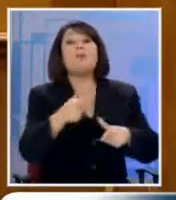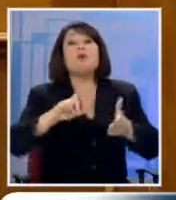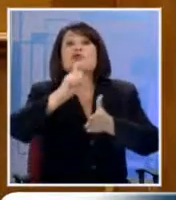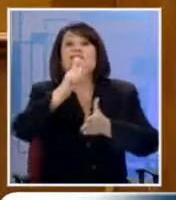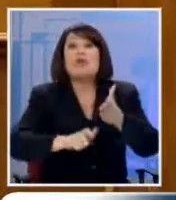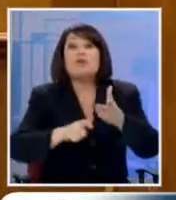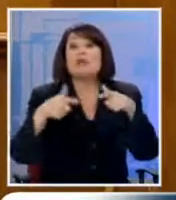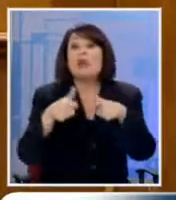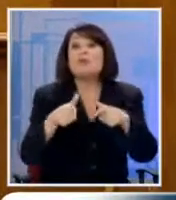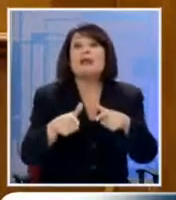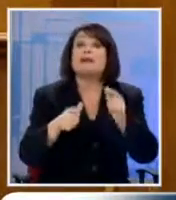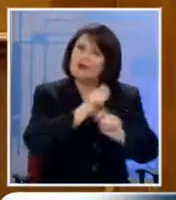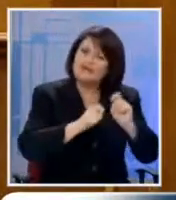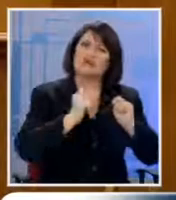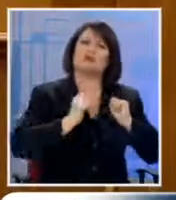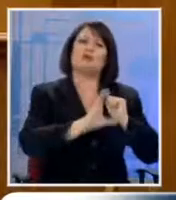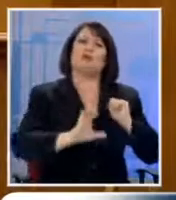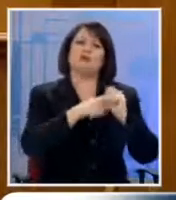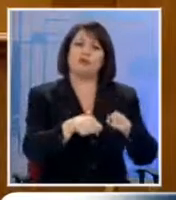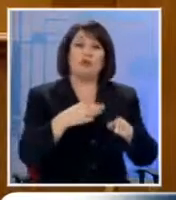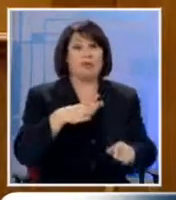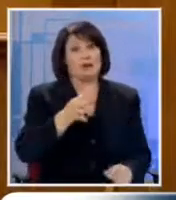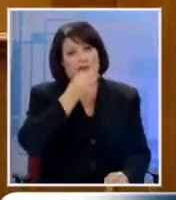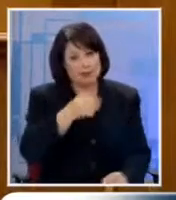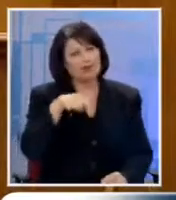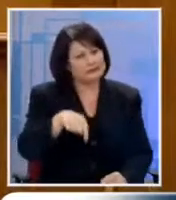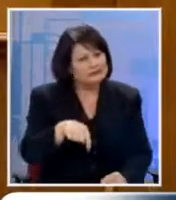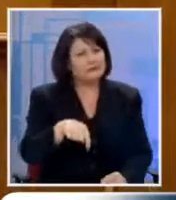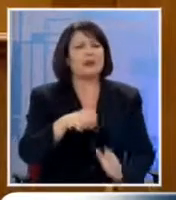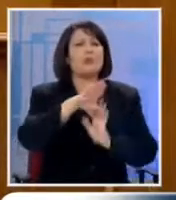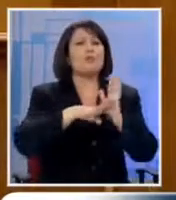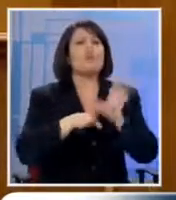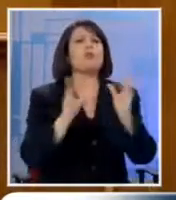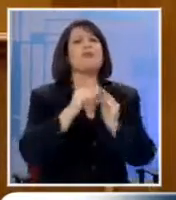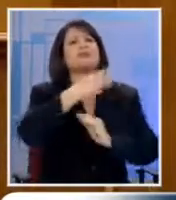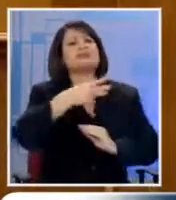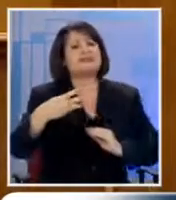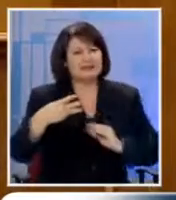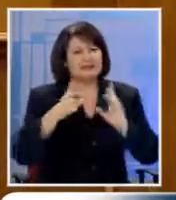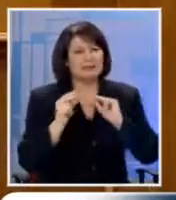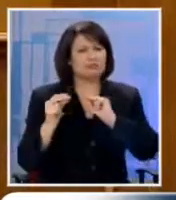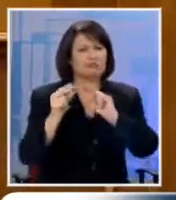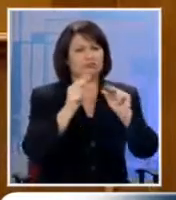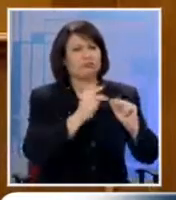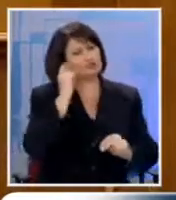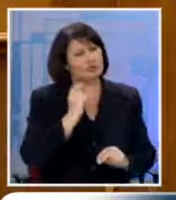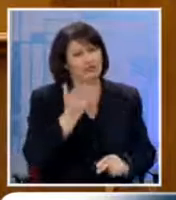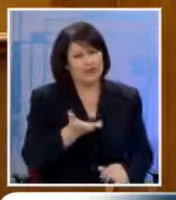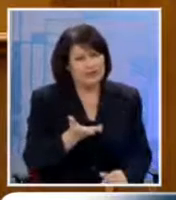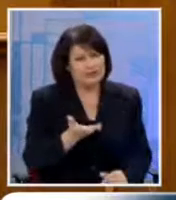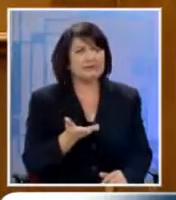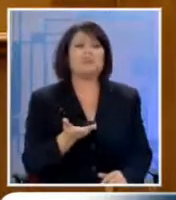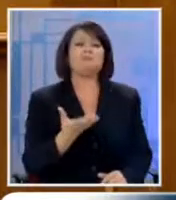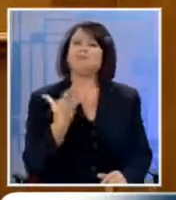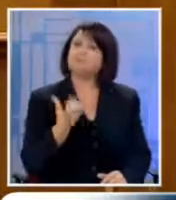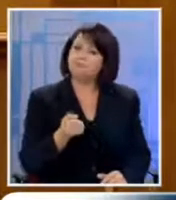επιμελητήριο. Και θέλω να σας πω ότι σήμερα το πρόγραμμα του ΣΥΡΙΖΑ, το οποίο συζητιέται ευρύτατα και το ξέρετε,